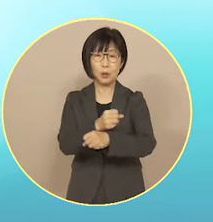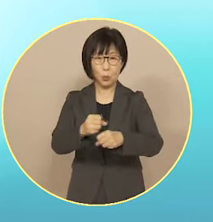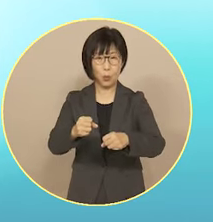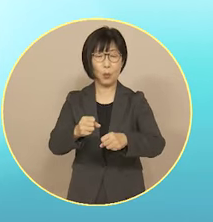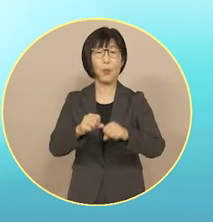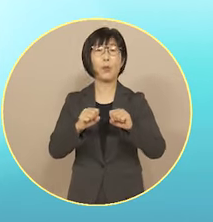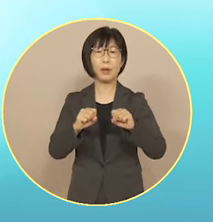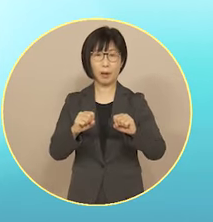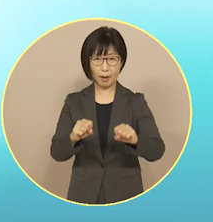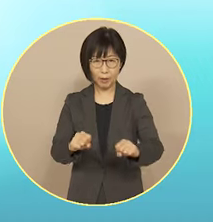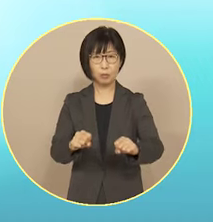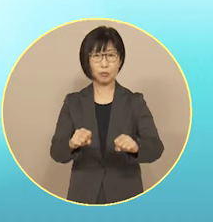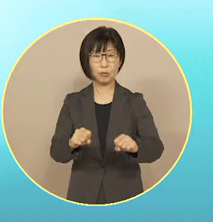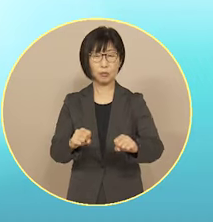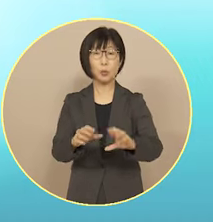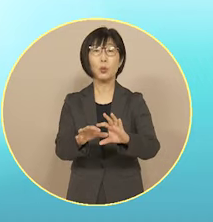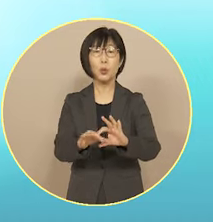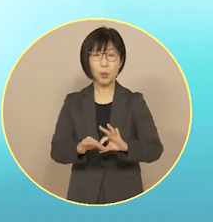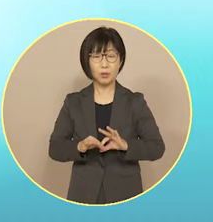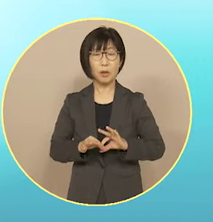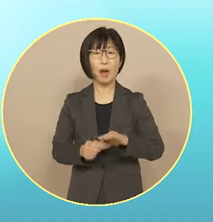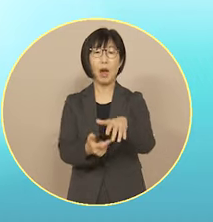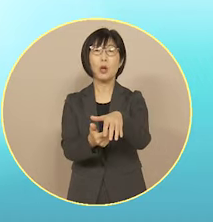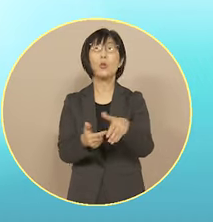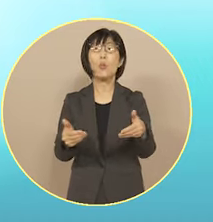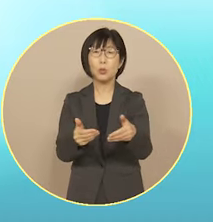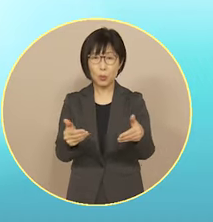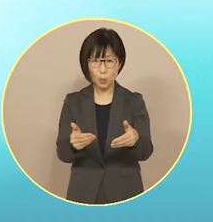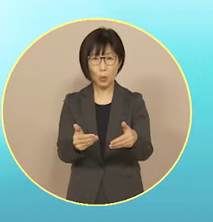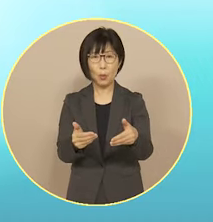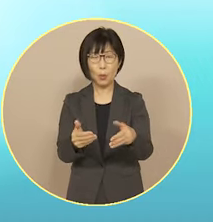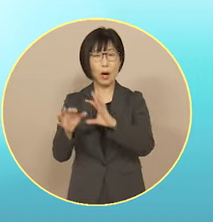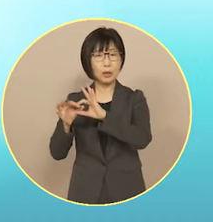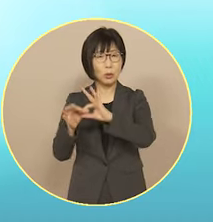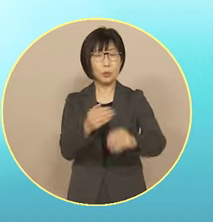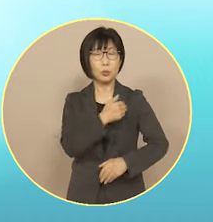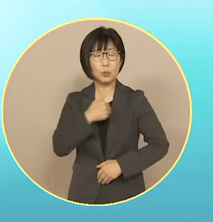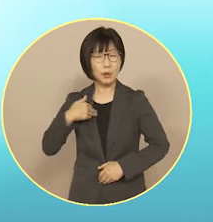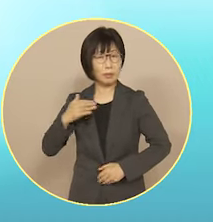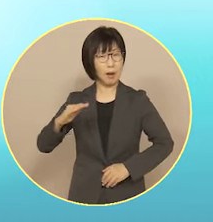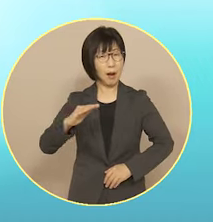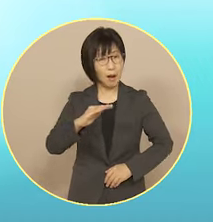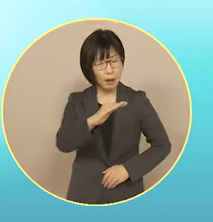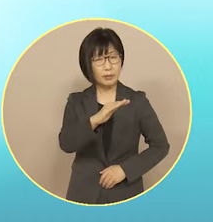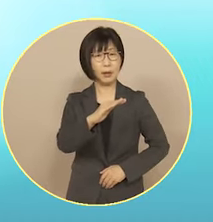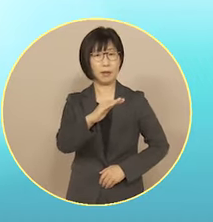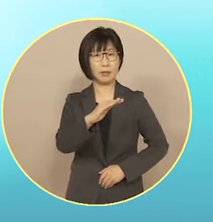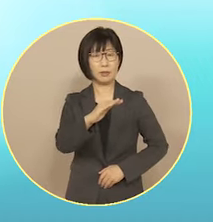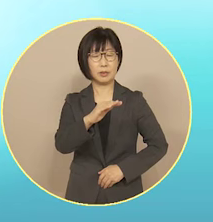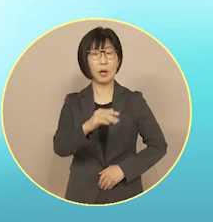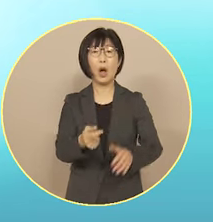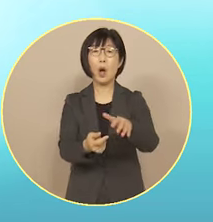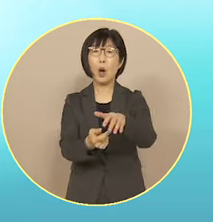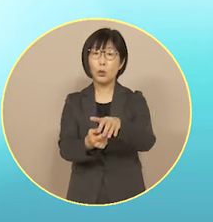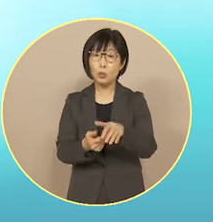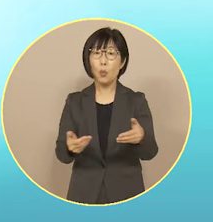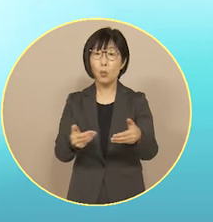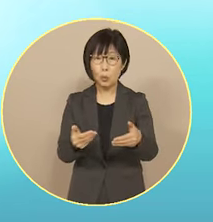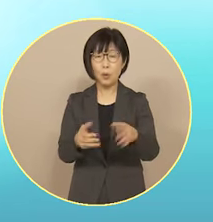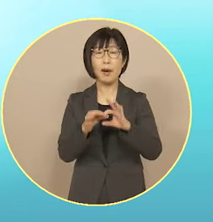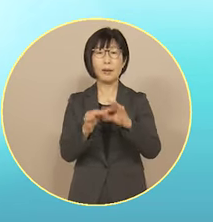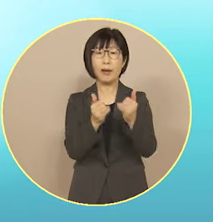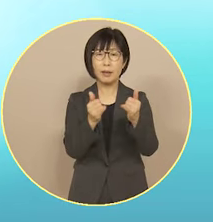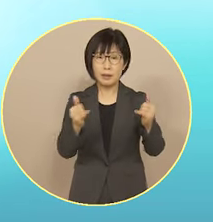を行うとそのことで農業を持続可能なものに発展させていくそして農業に